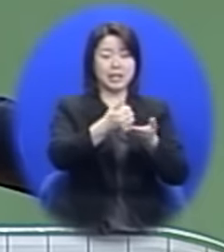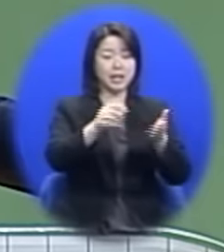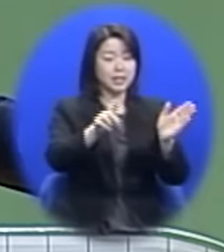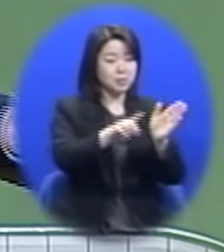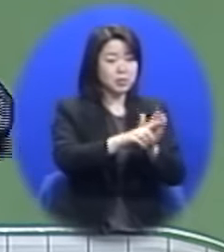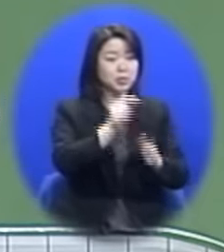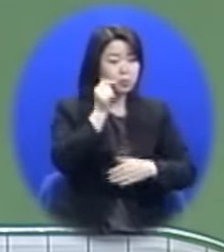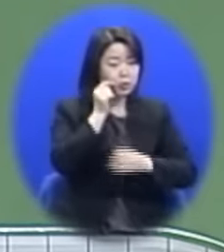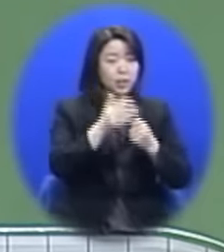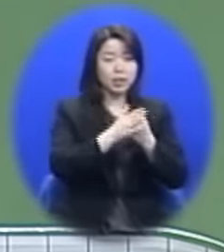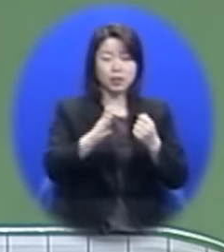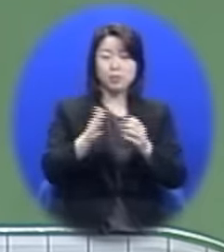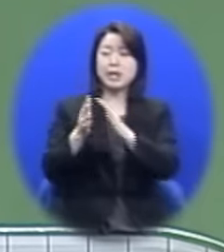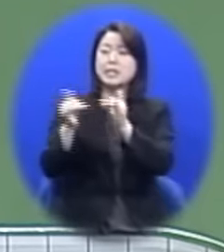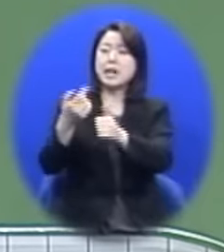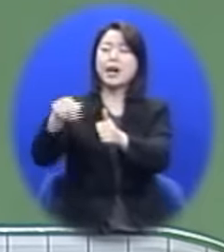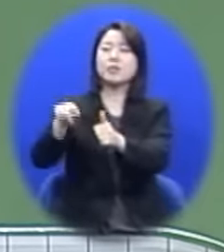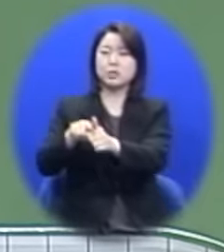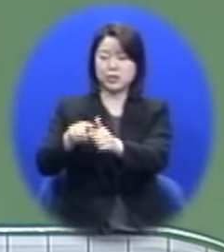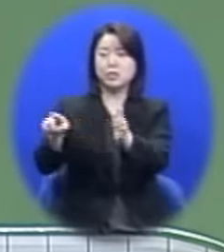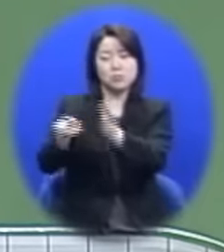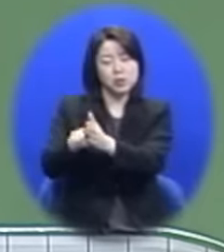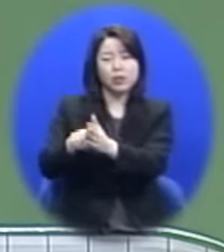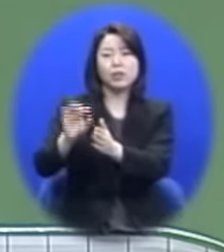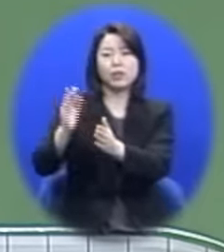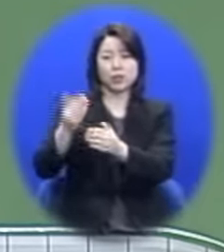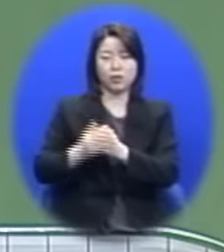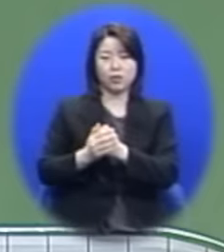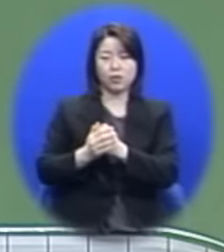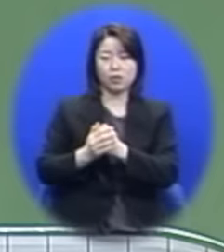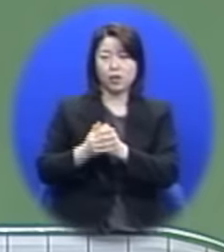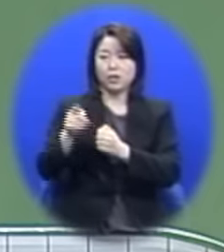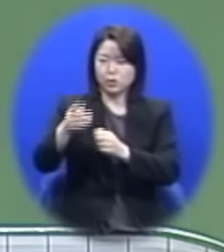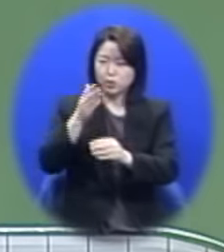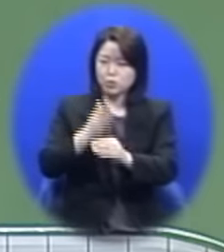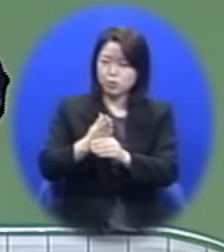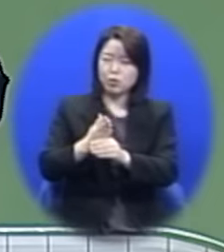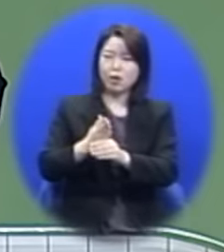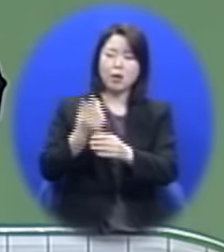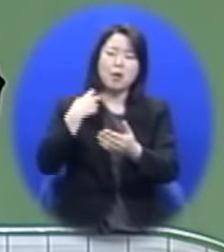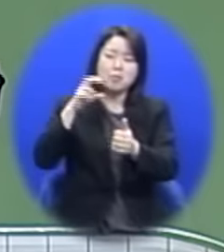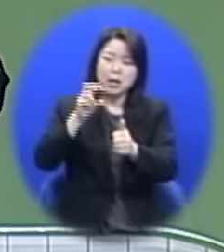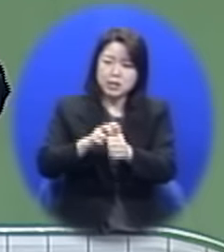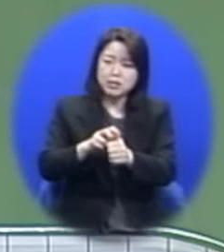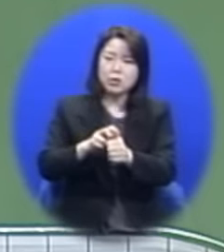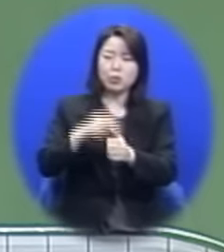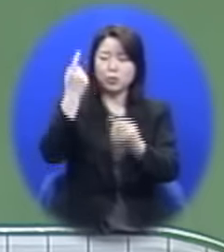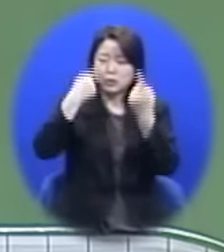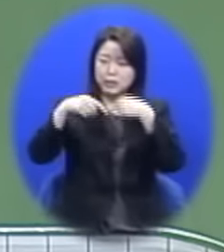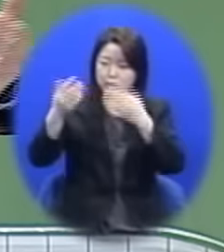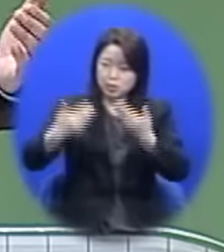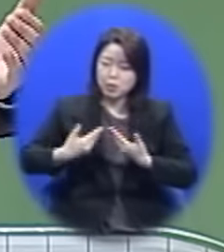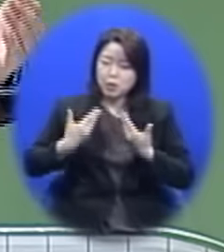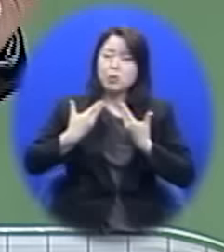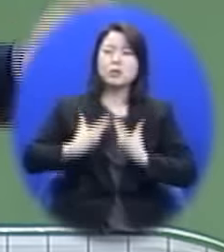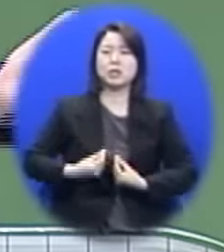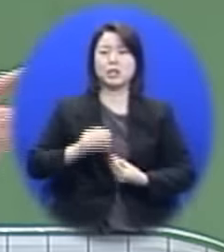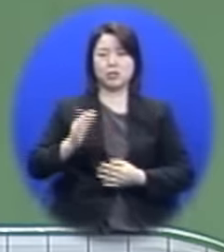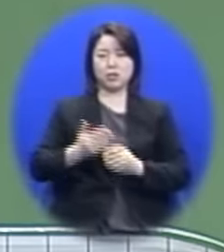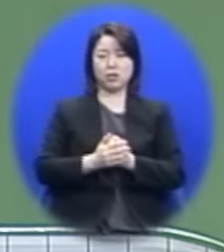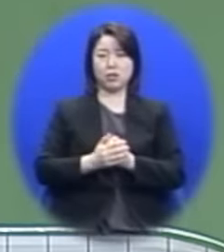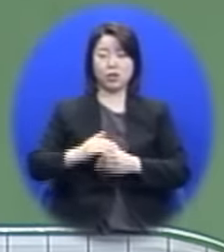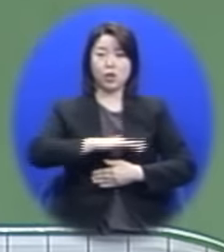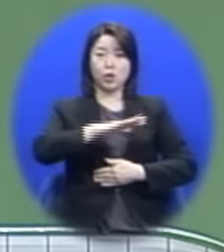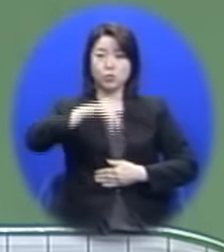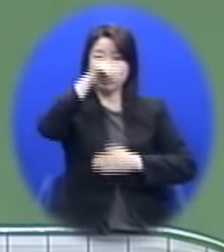거예요. 사람 의지하고 사람 믿고 살다가 배신 느끼고 상처받고 좌절하고 우리가 살아가는 인생이 내내